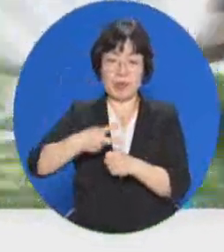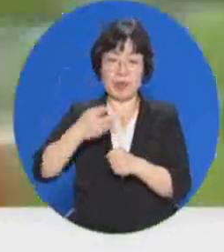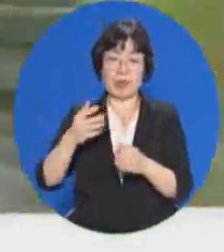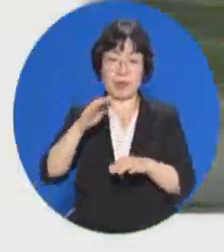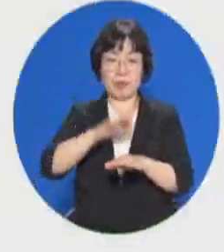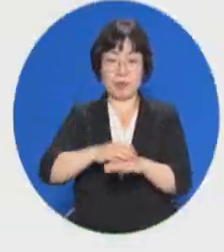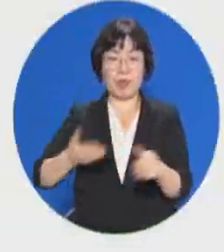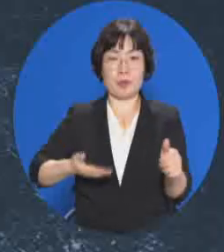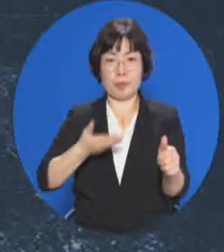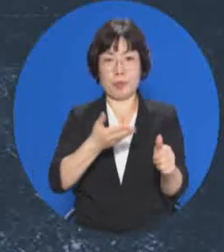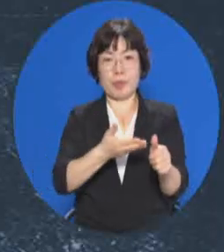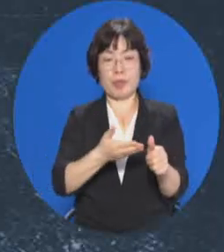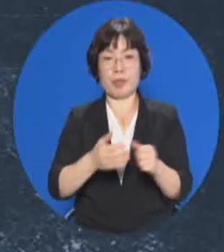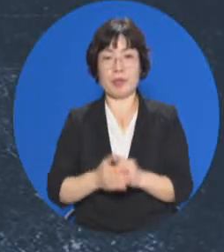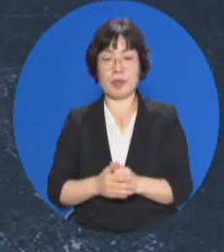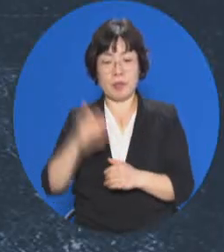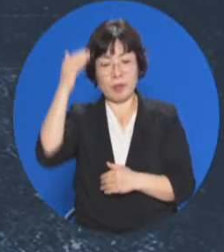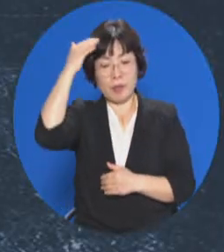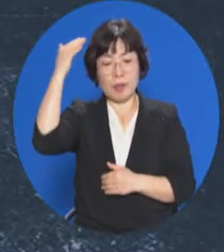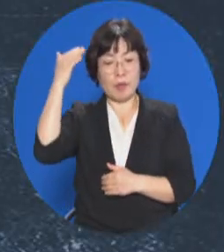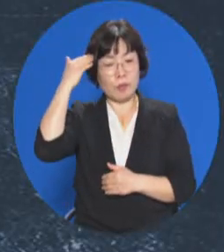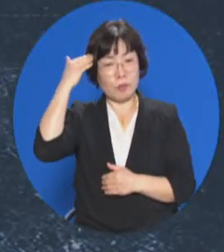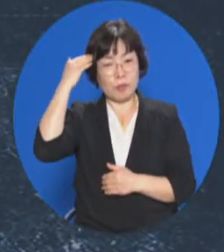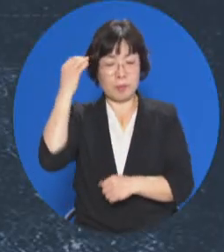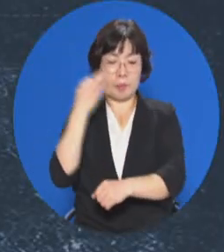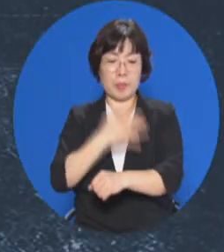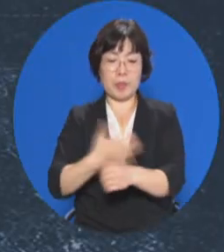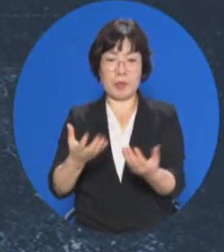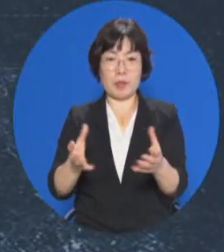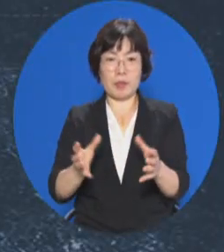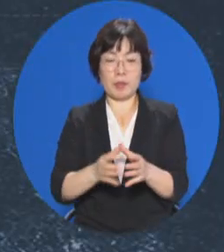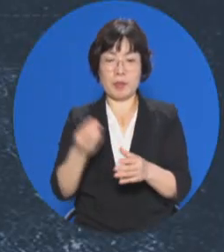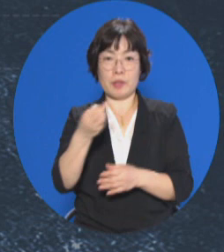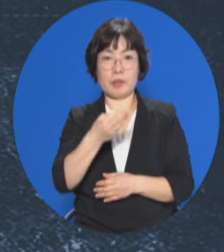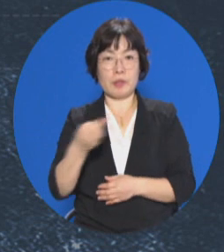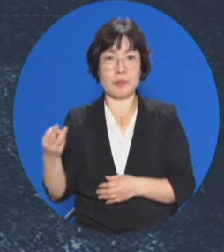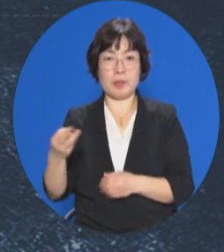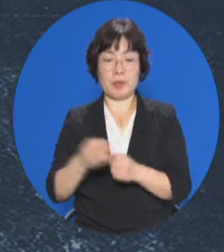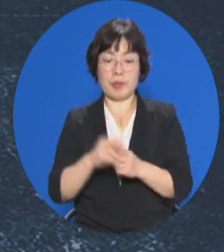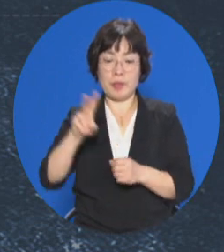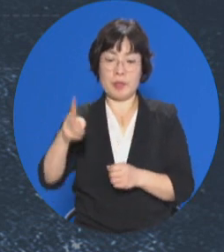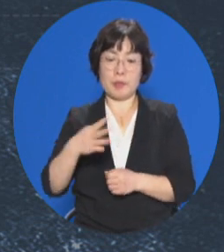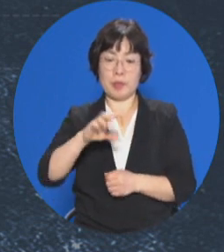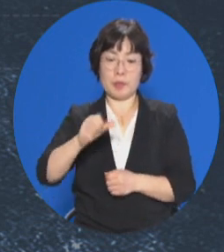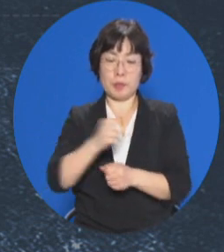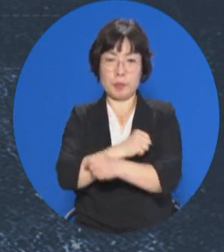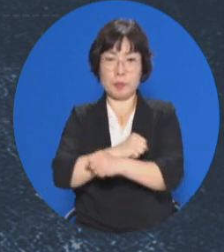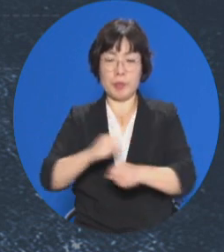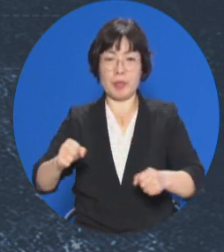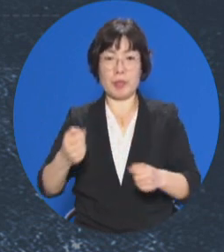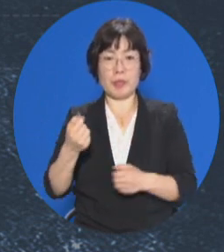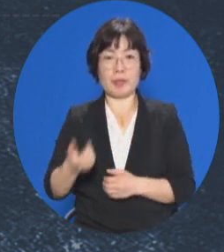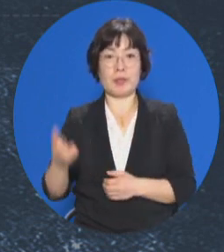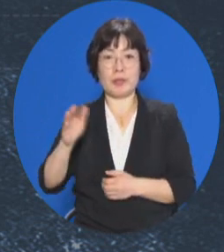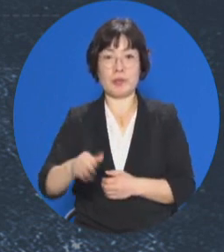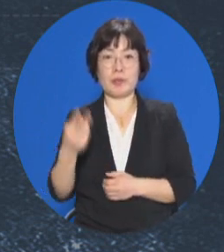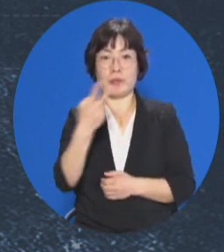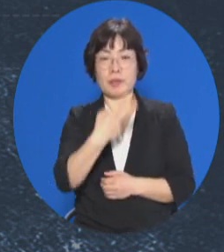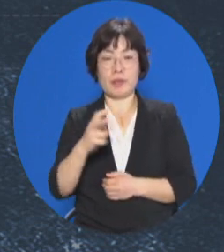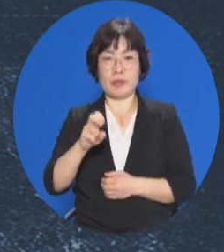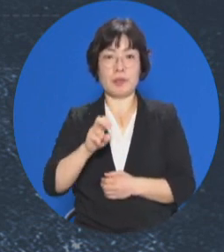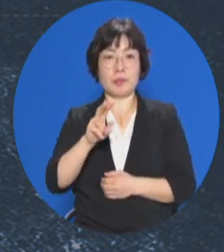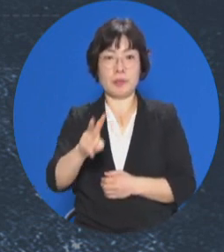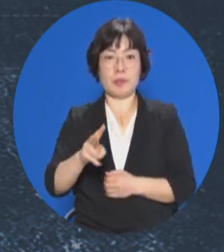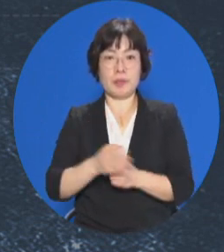현장에 적용됩니다. 우리나라 스마트팜은 2013년도에 345헥타르에 불과했지만